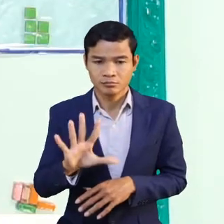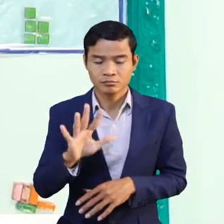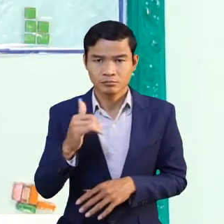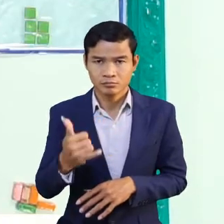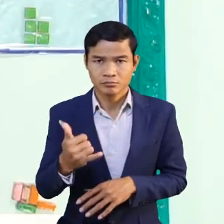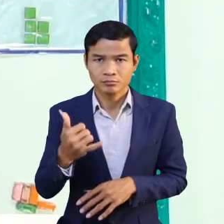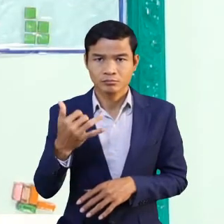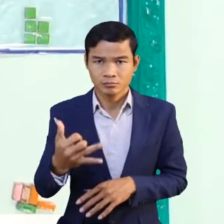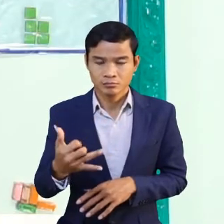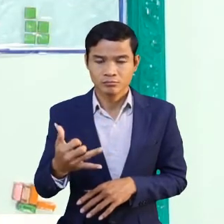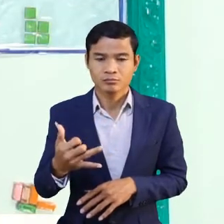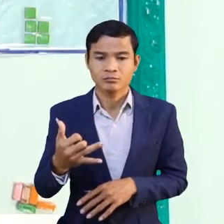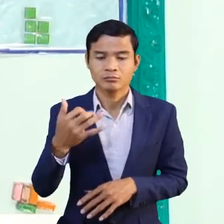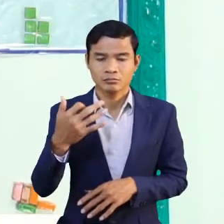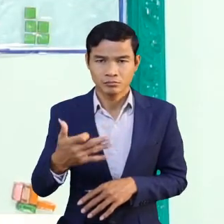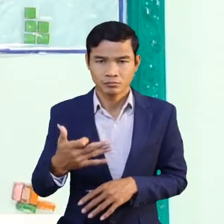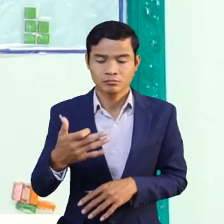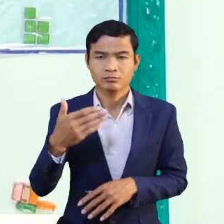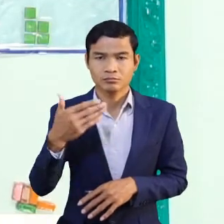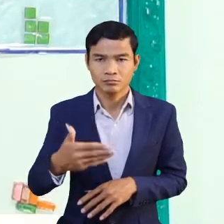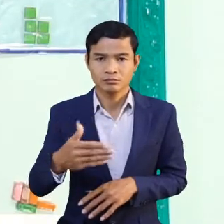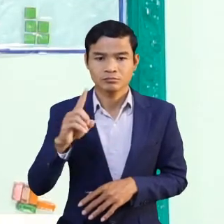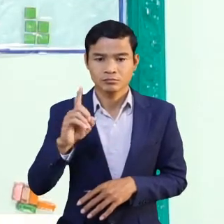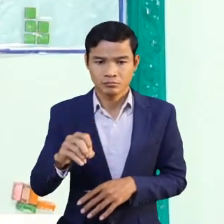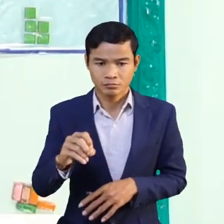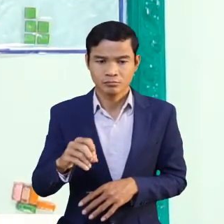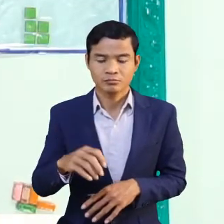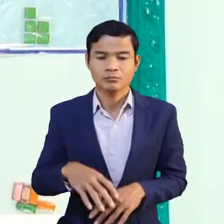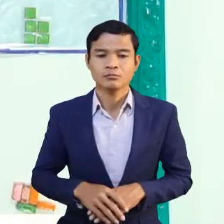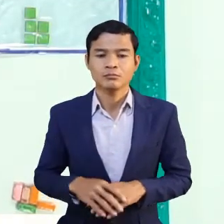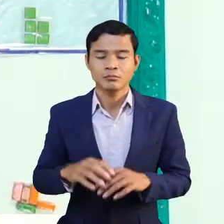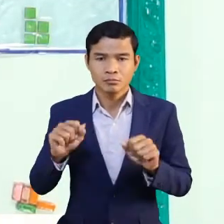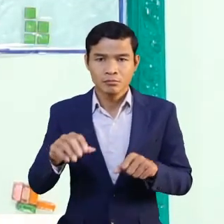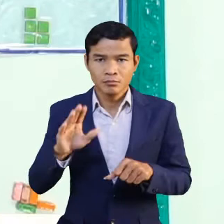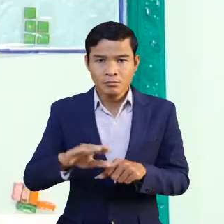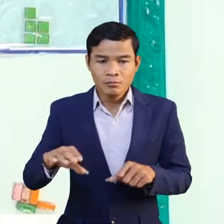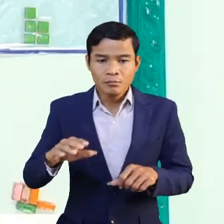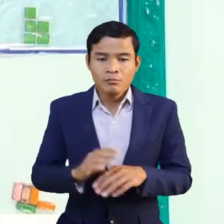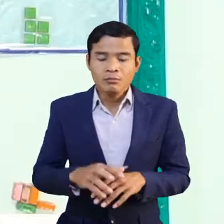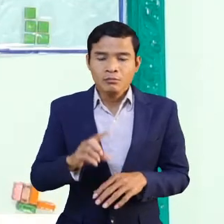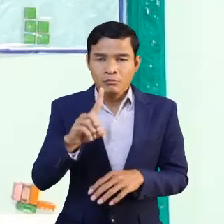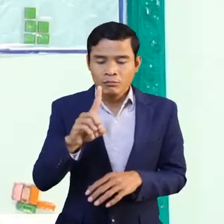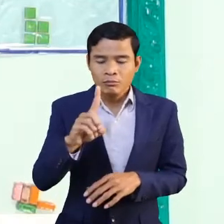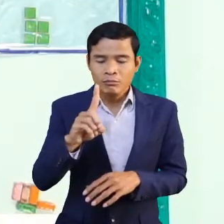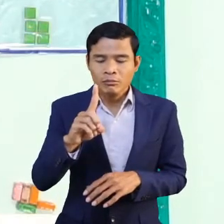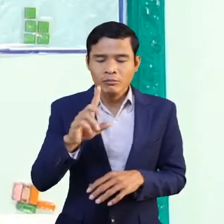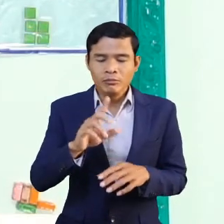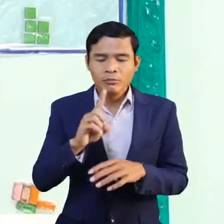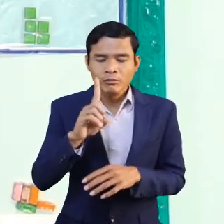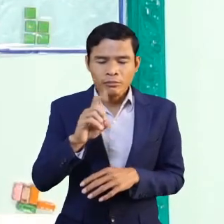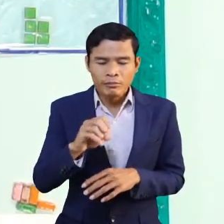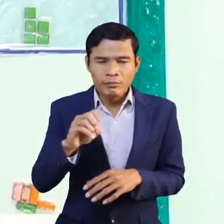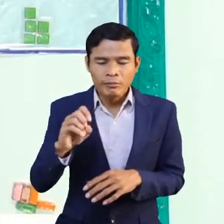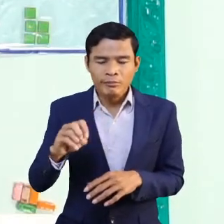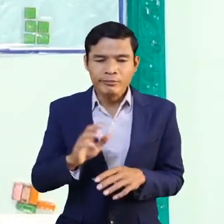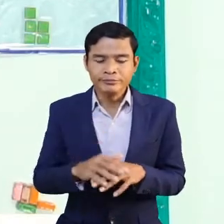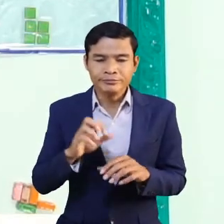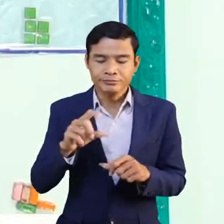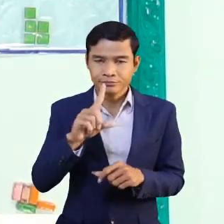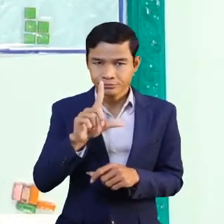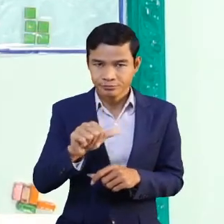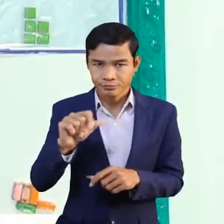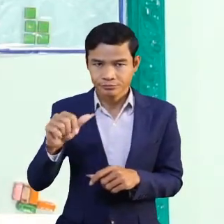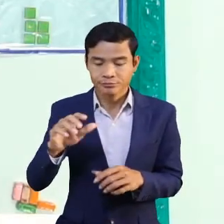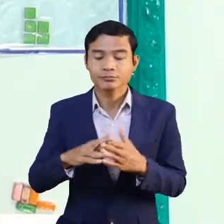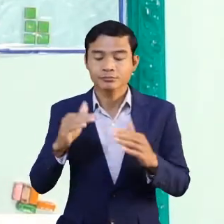3 4 5 6 7 8 9 10ចា10នេះ110ដុល្លារស្មើនឹង1